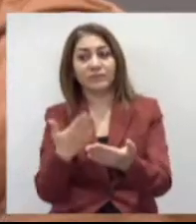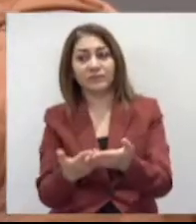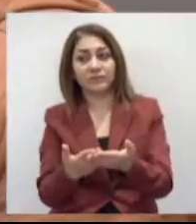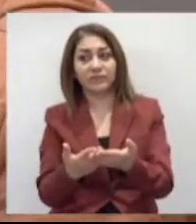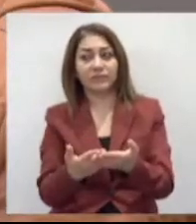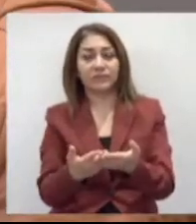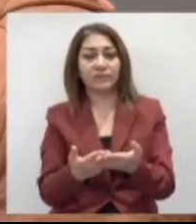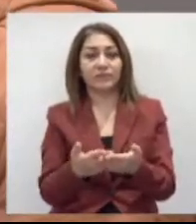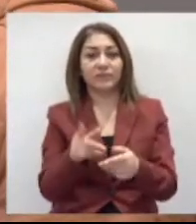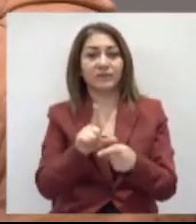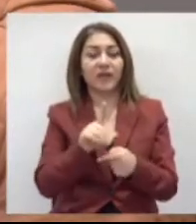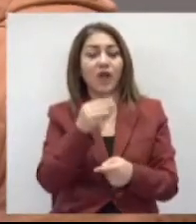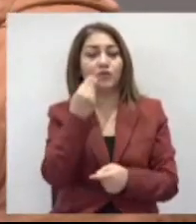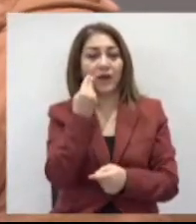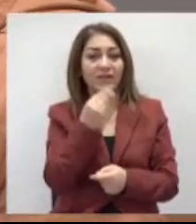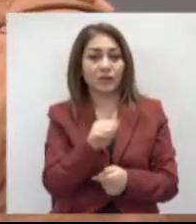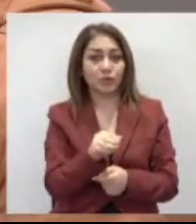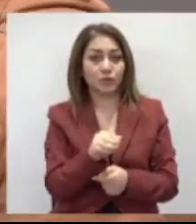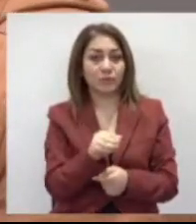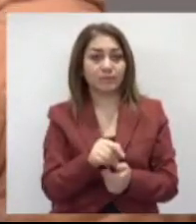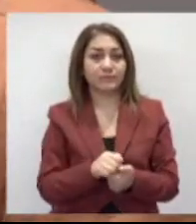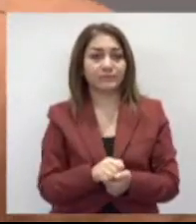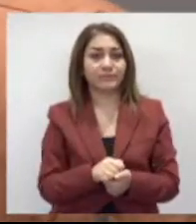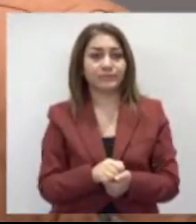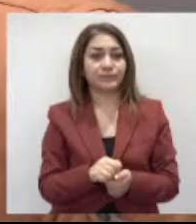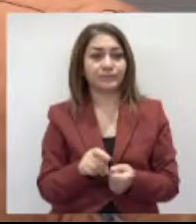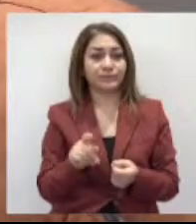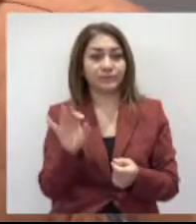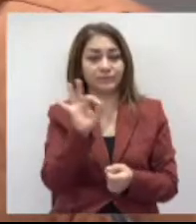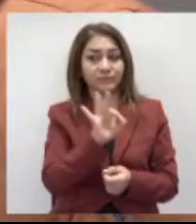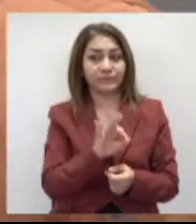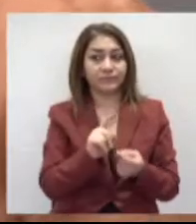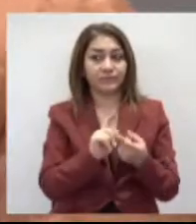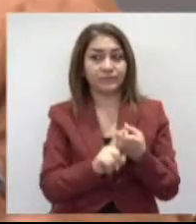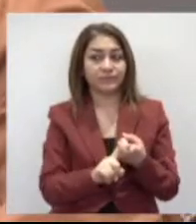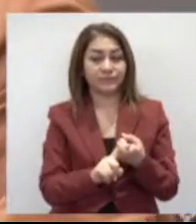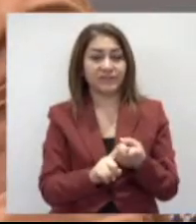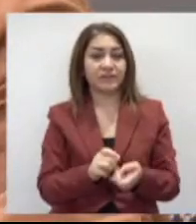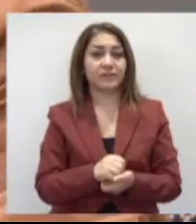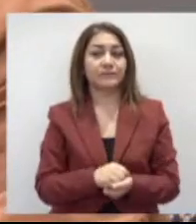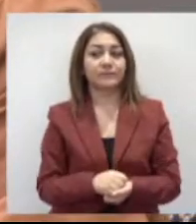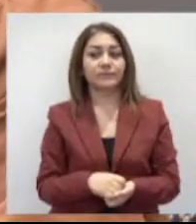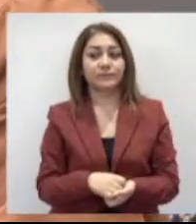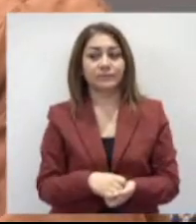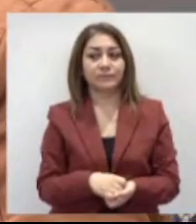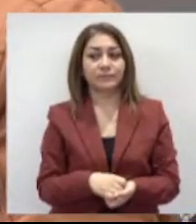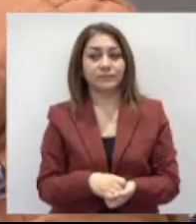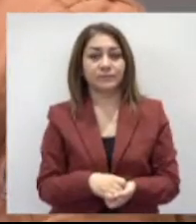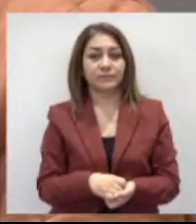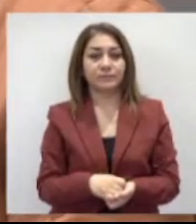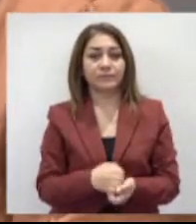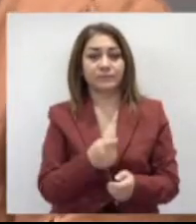հա, արդյունավետության նկատառումներից ելնելով եւ մի քանի առաջարկ դիտարկելու, հետո